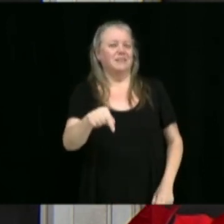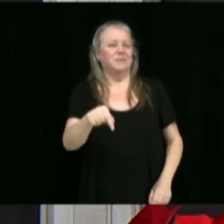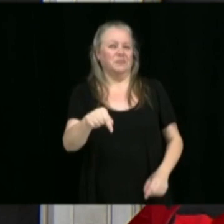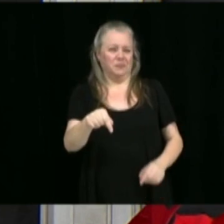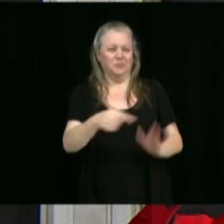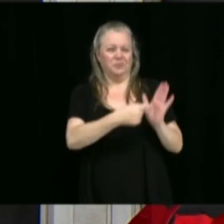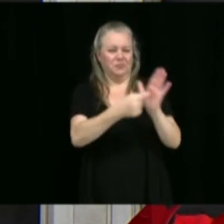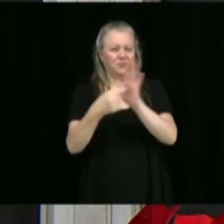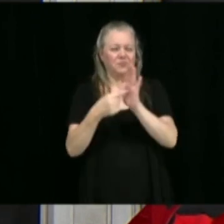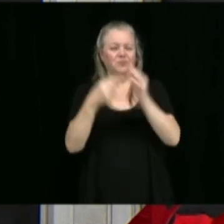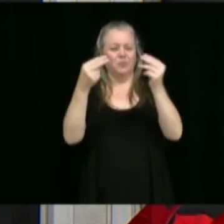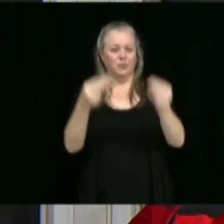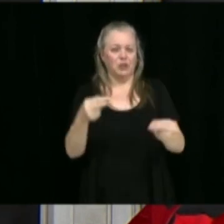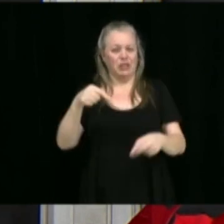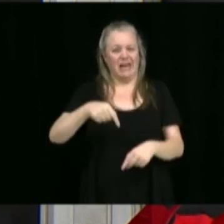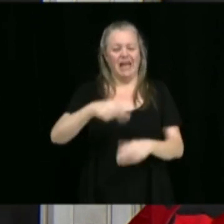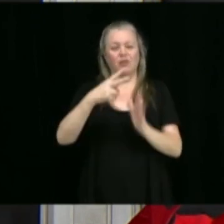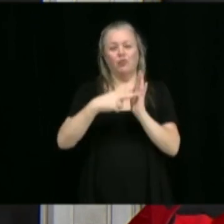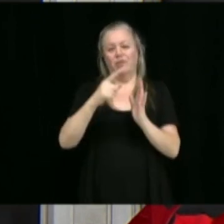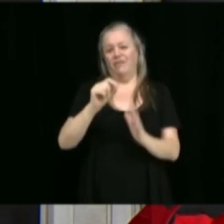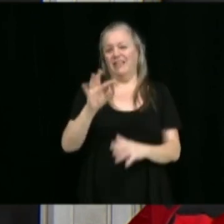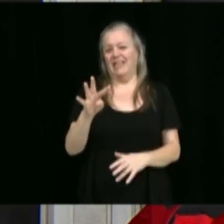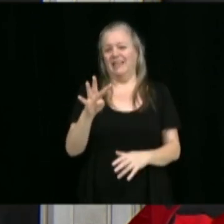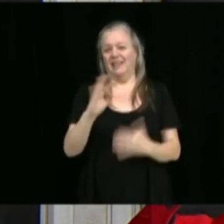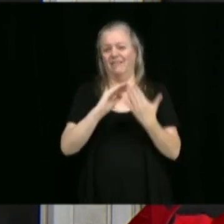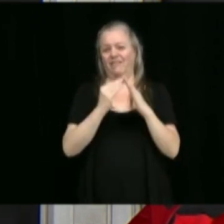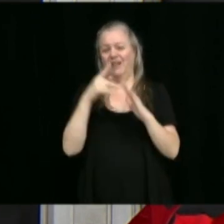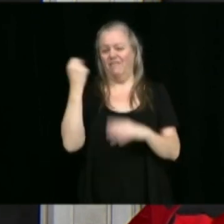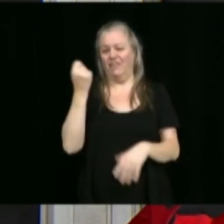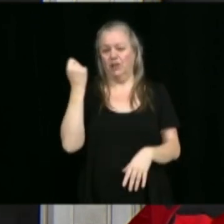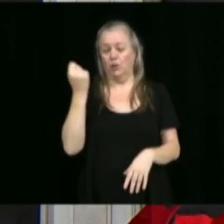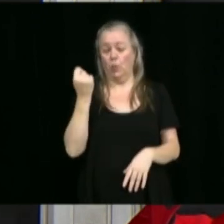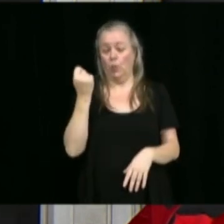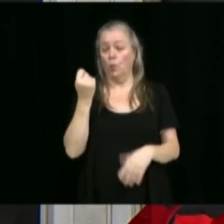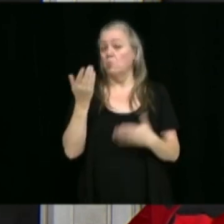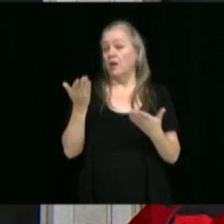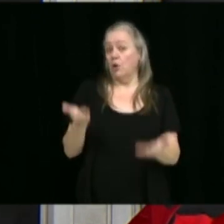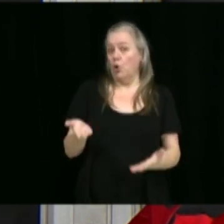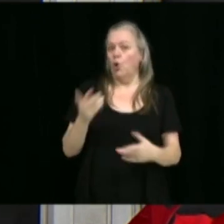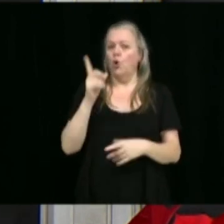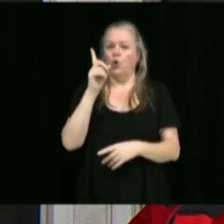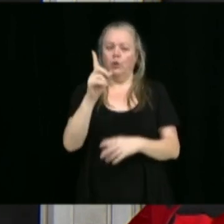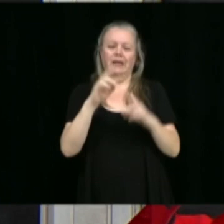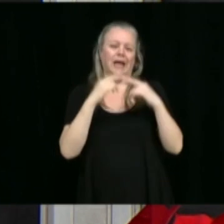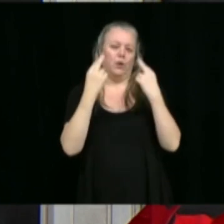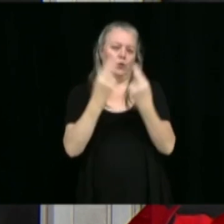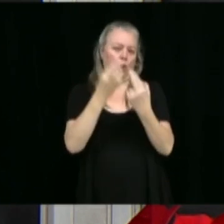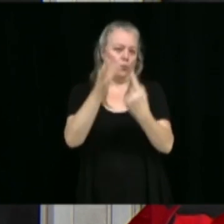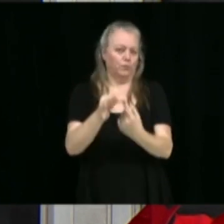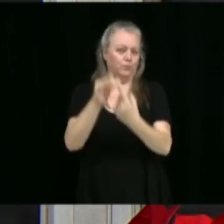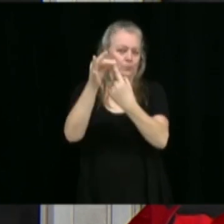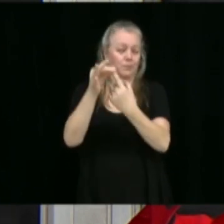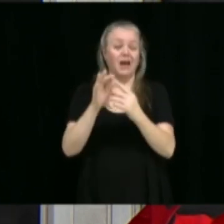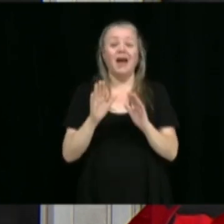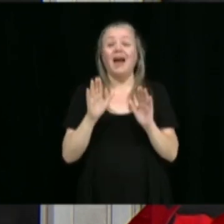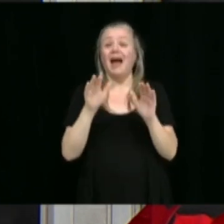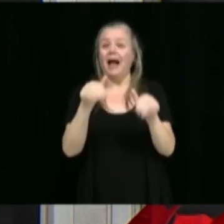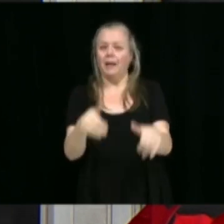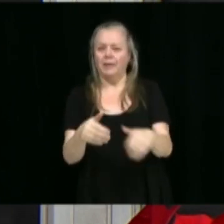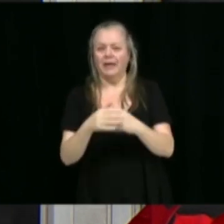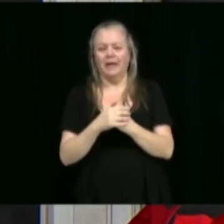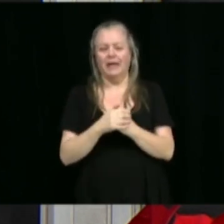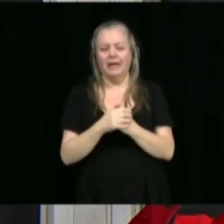la présentation du budget 2024 de la Ville de Victoriaville. Pour l'occasion, on va avoir une séance extraordinaire. Et par la suite, ce